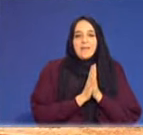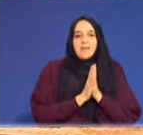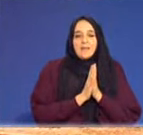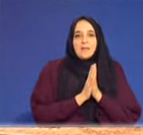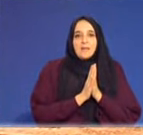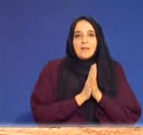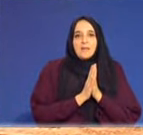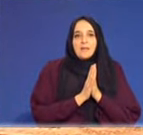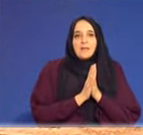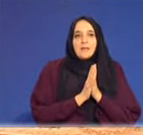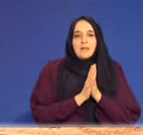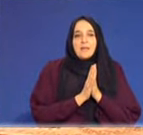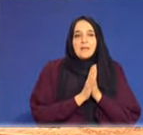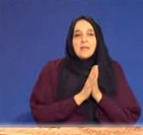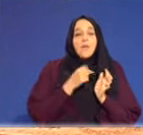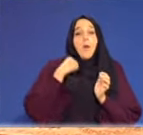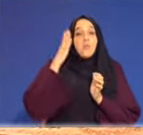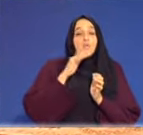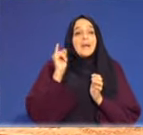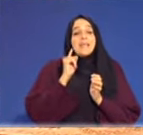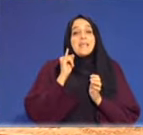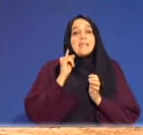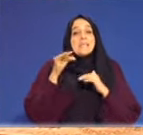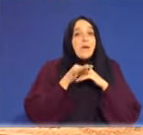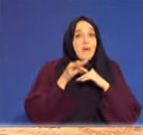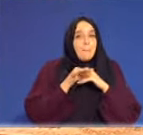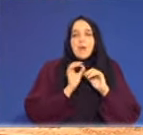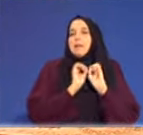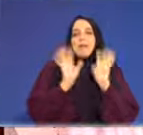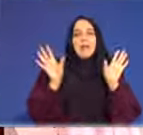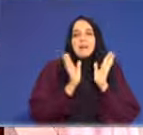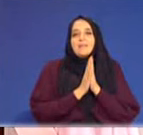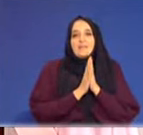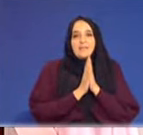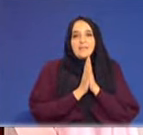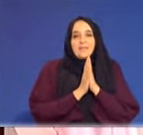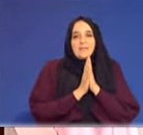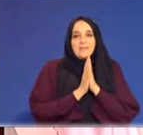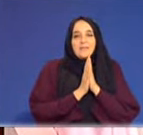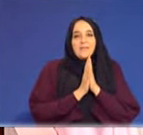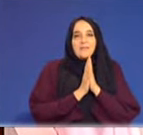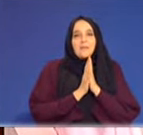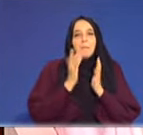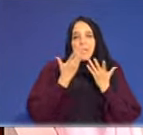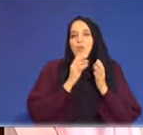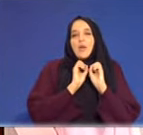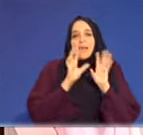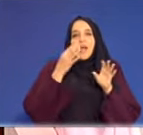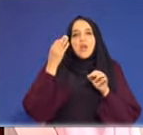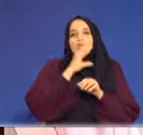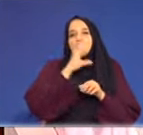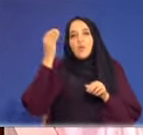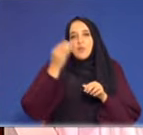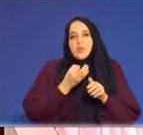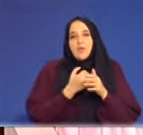صافي السؤال على زوجته خلاص واضح السؤال خمم في ميراث واضح 100%. نعم